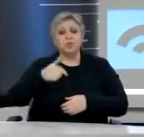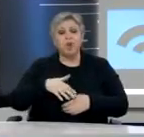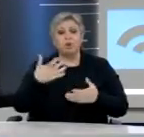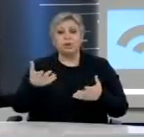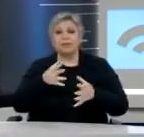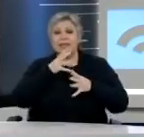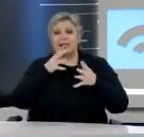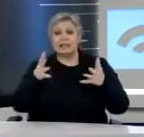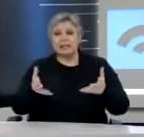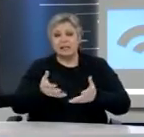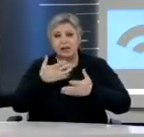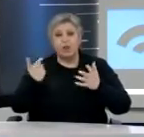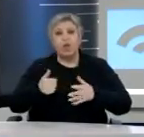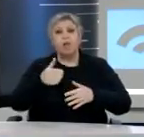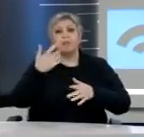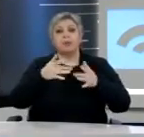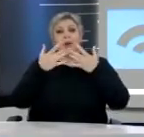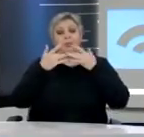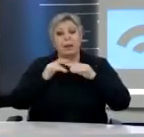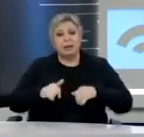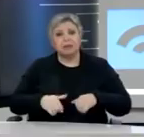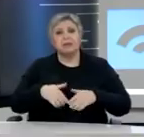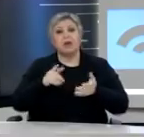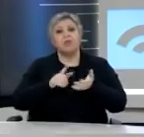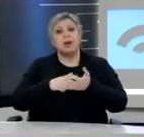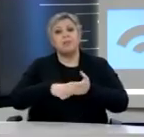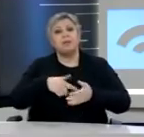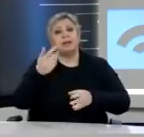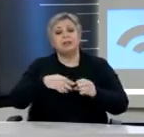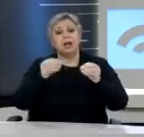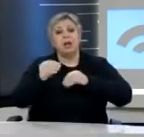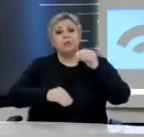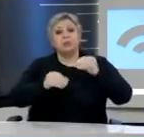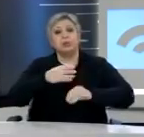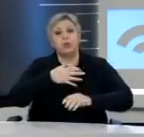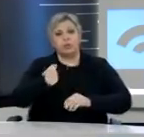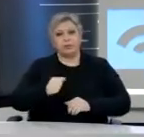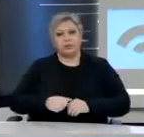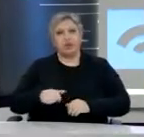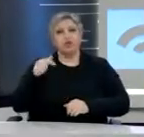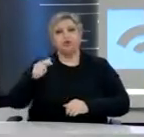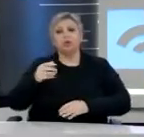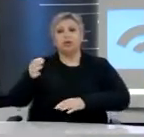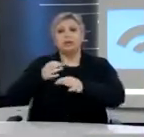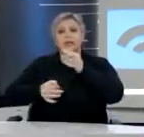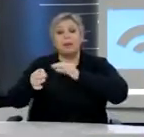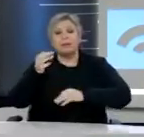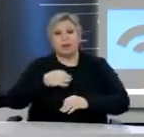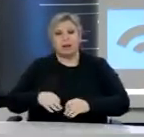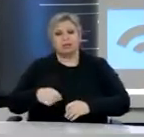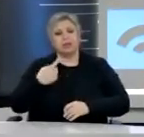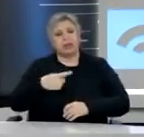να φύγετε, να κάνετε αμέσως εκλογές, να προχωρήσετε σε ψήφο εμπιστοσύνης? Μας λέγατε συνεχίστε, συνεχίστε με 124, μας